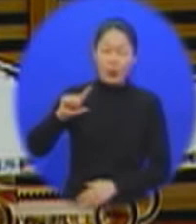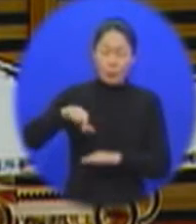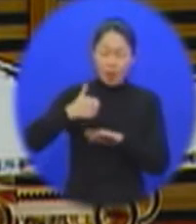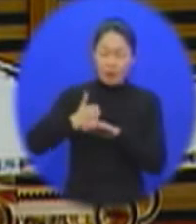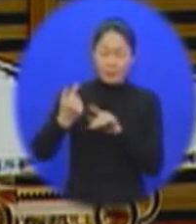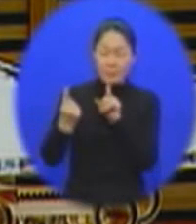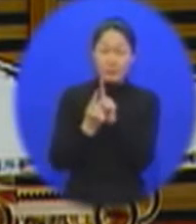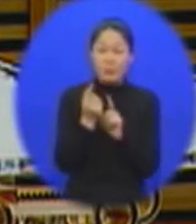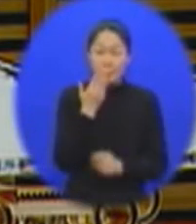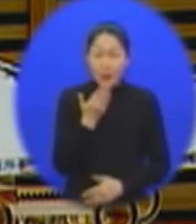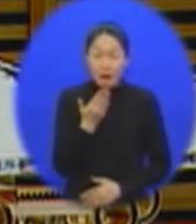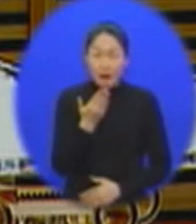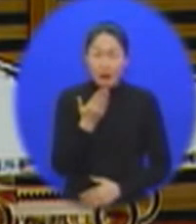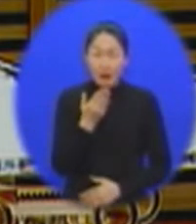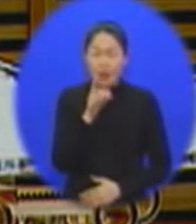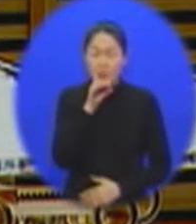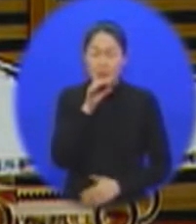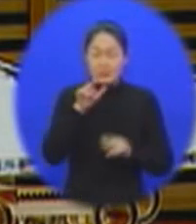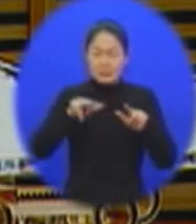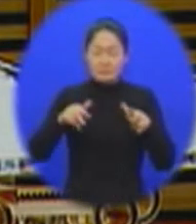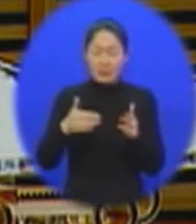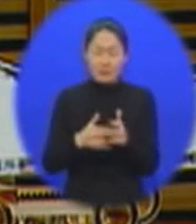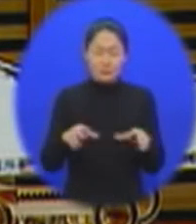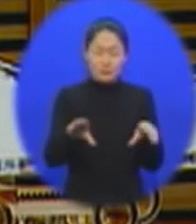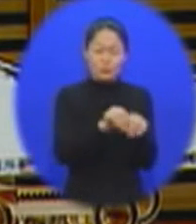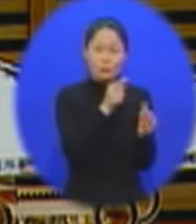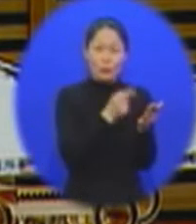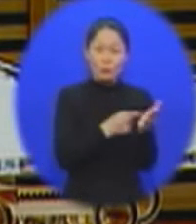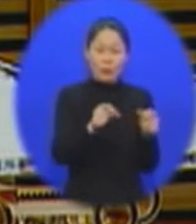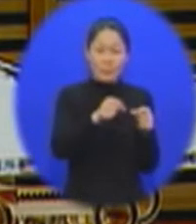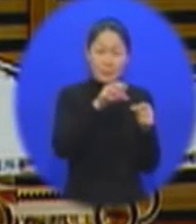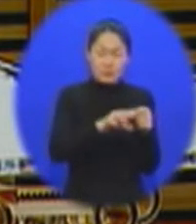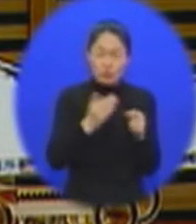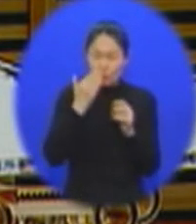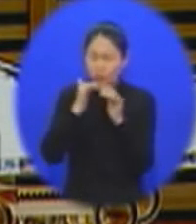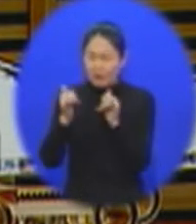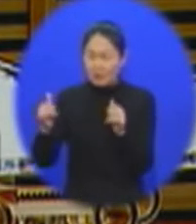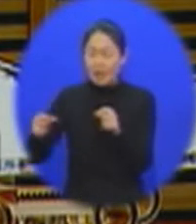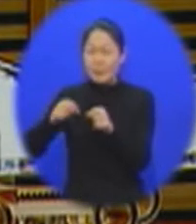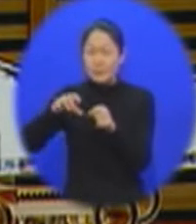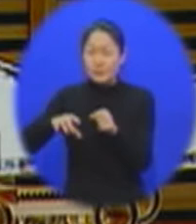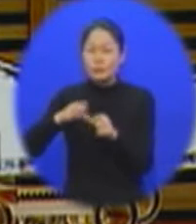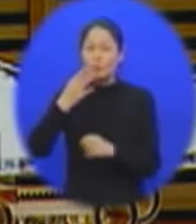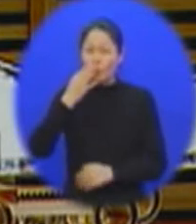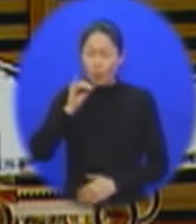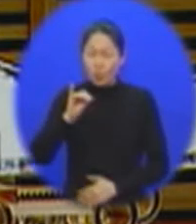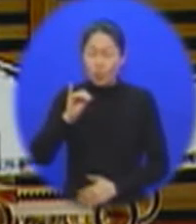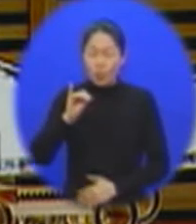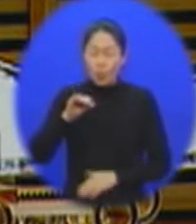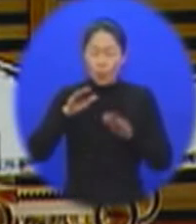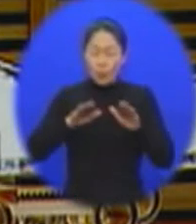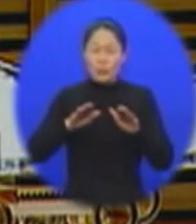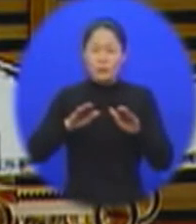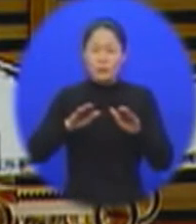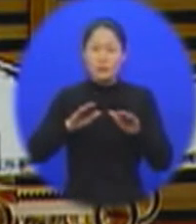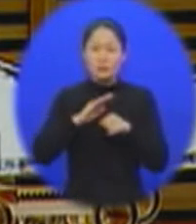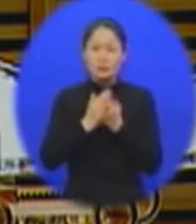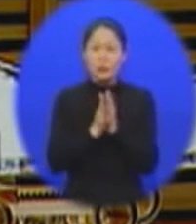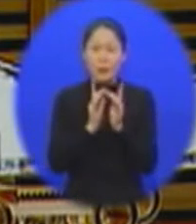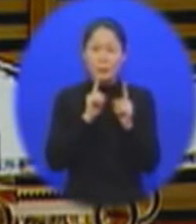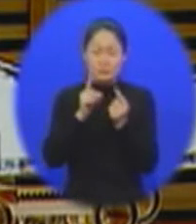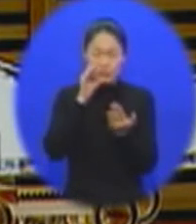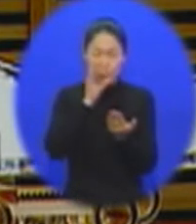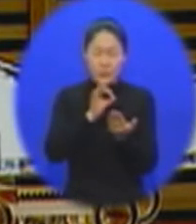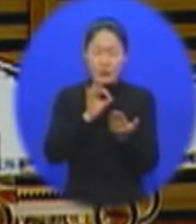그동안의 벨리스 정도가 앞에서도 유대인들 앞에서 물론이고 또 오늘 여기 아